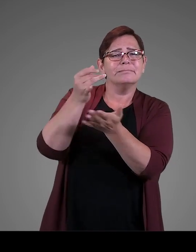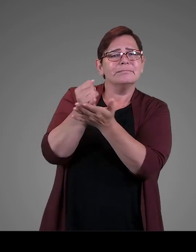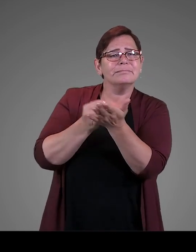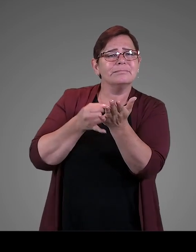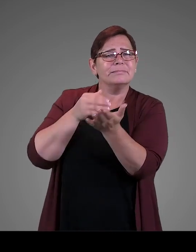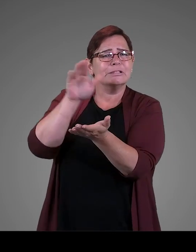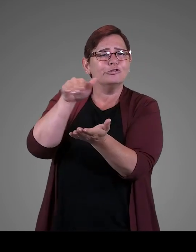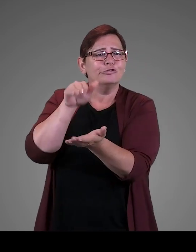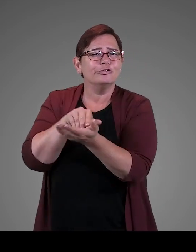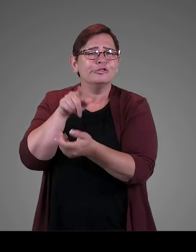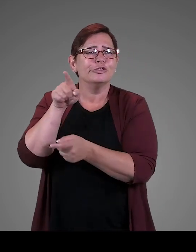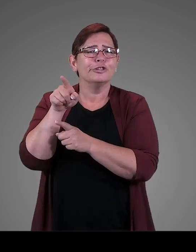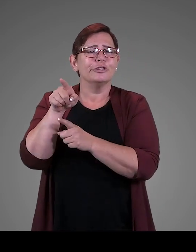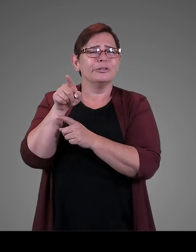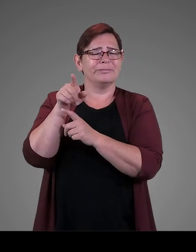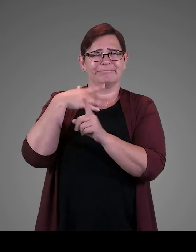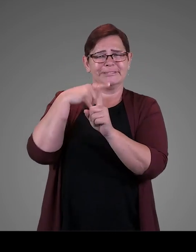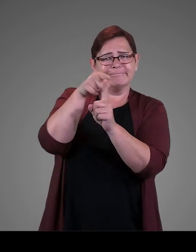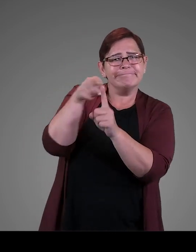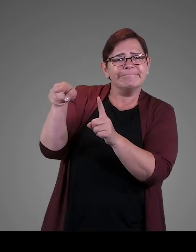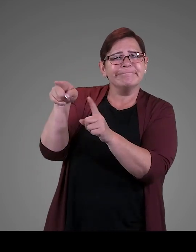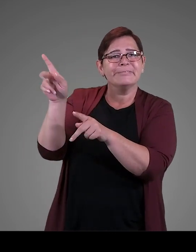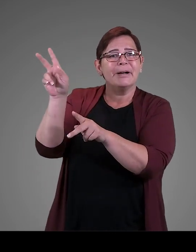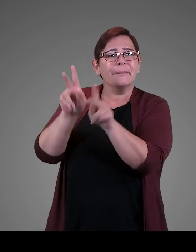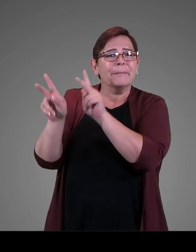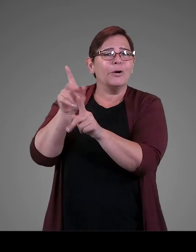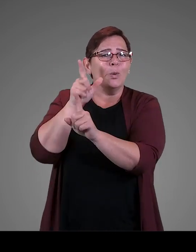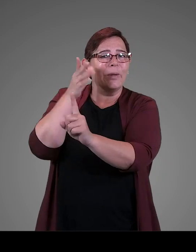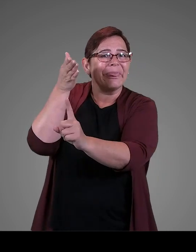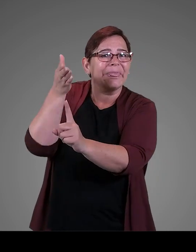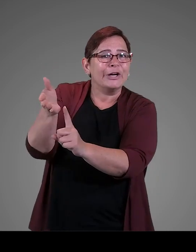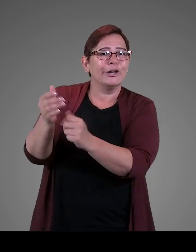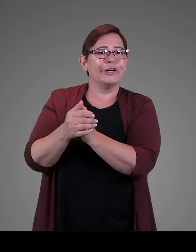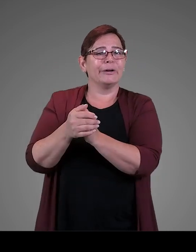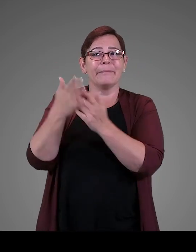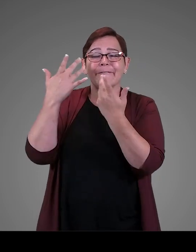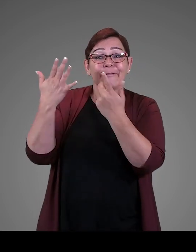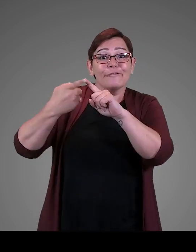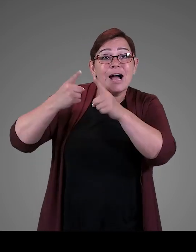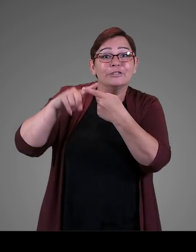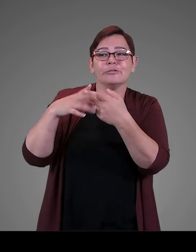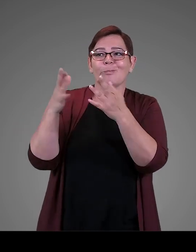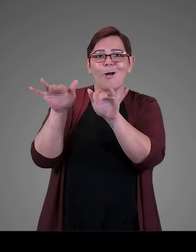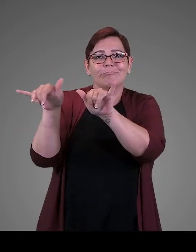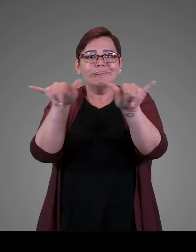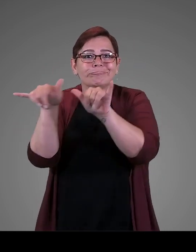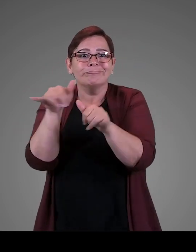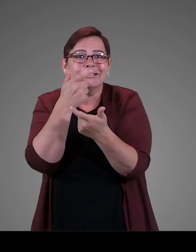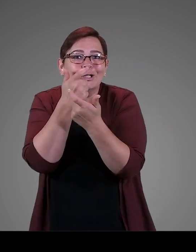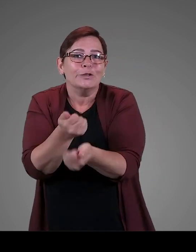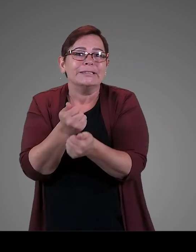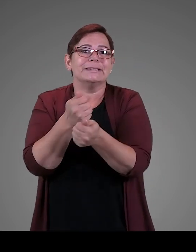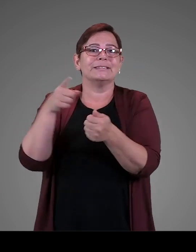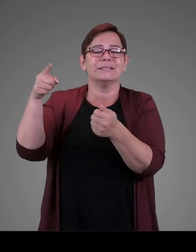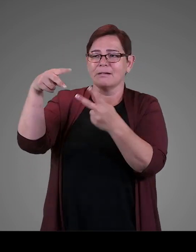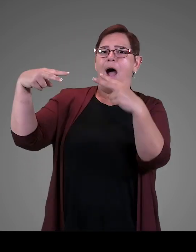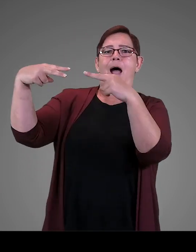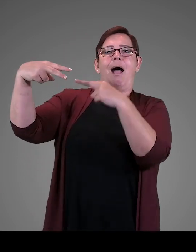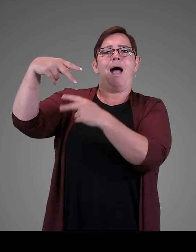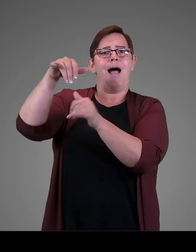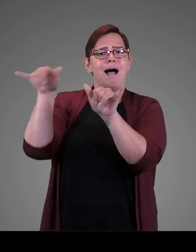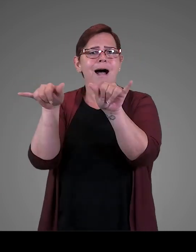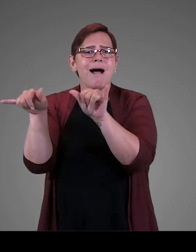disons, l'énergie ou la qualité des initiatives qui peuvent se produire dans des centres d'artistes, c'est souvent les gens qui sont là en place puis